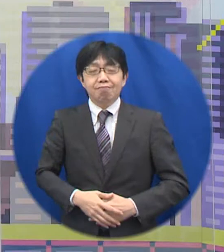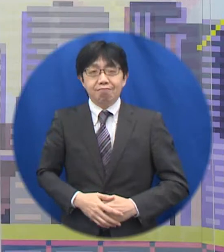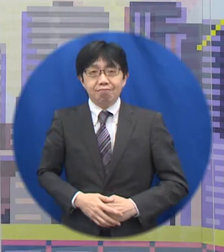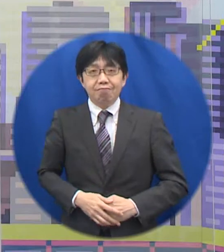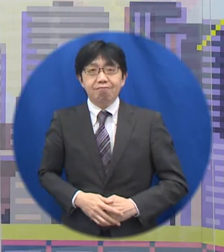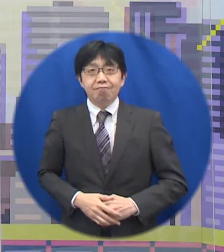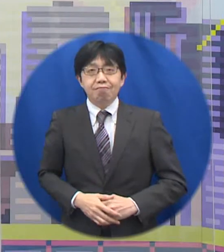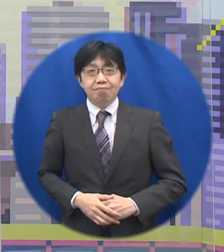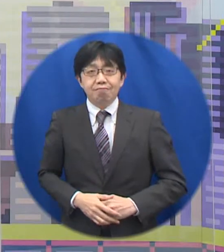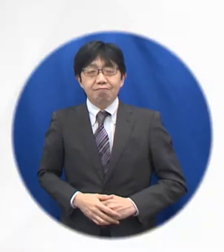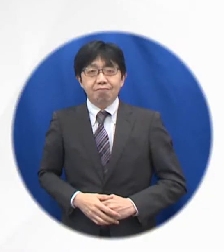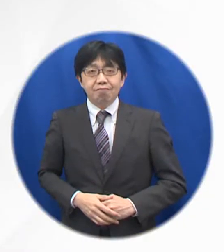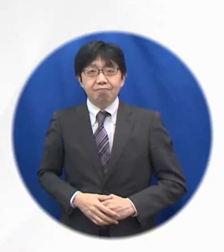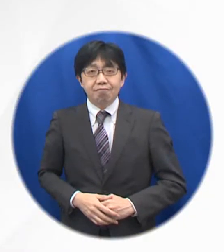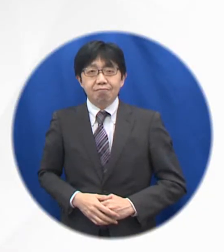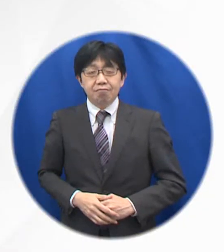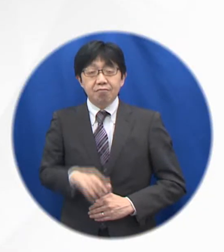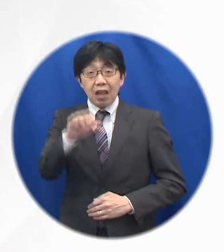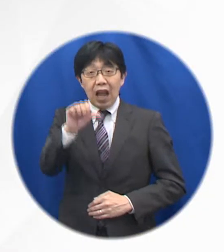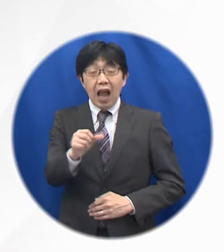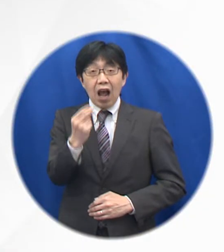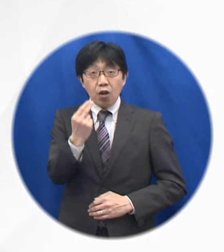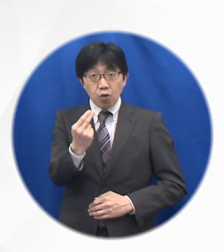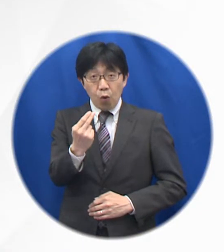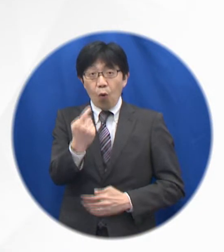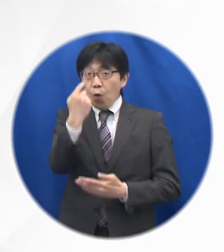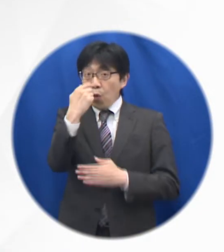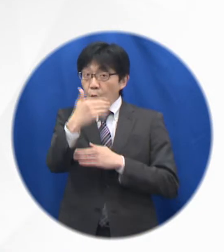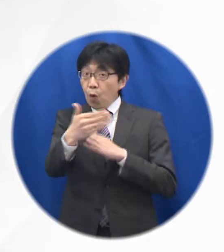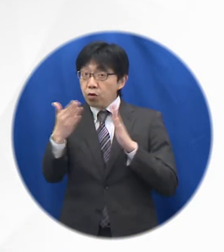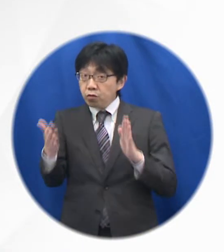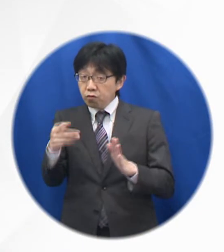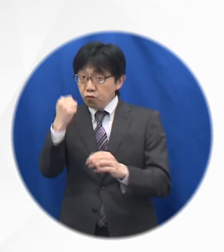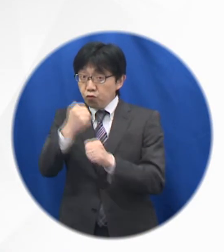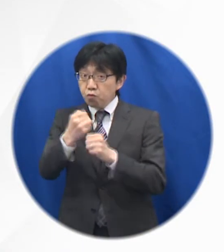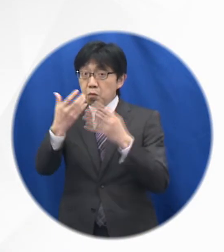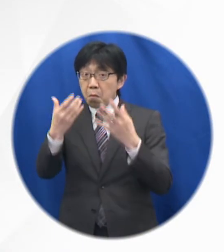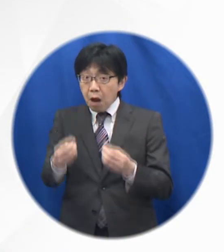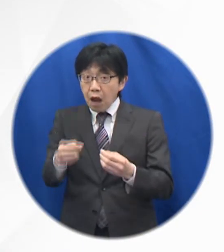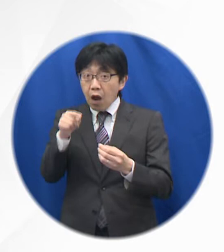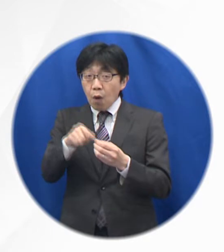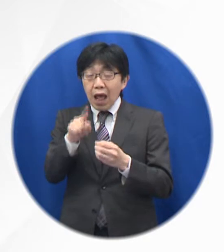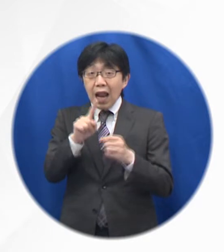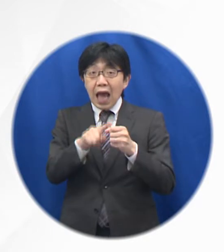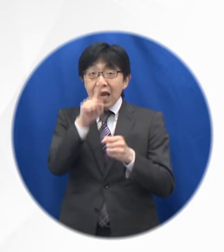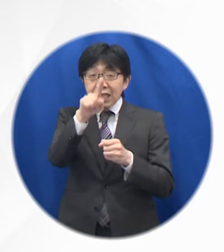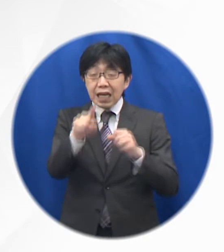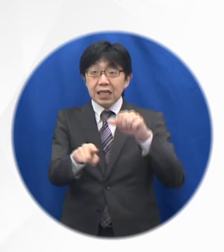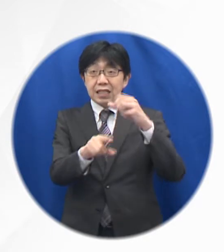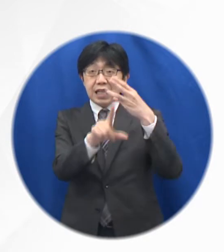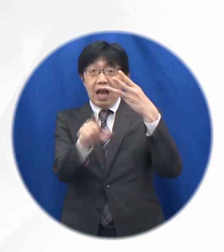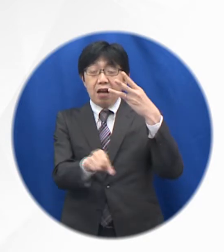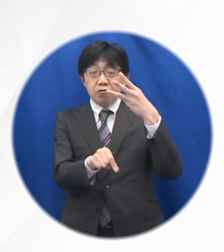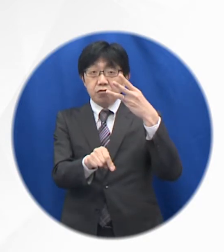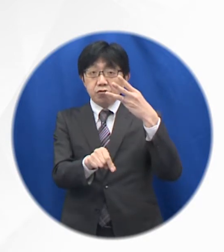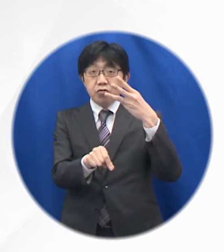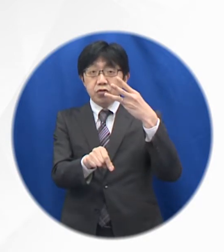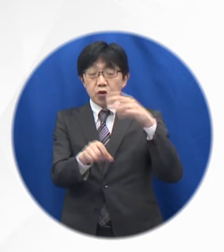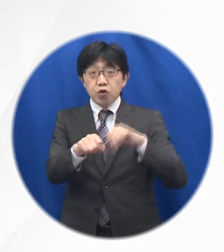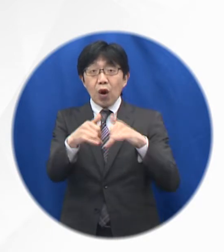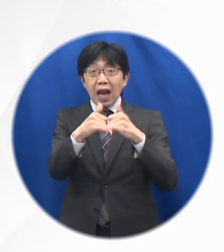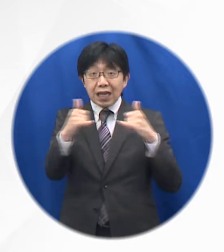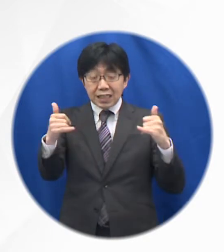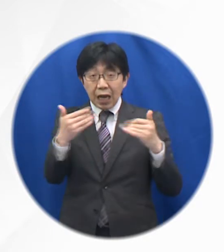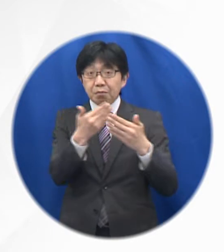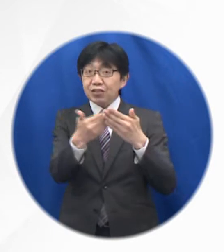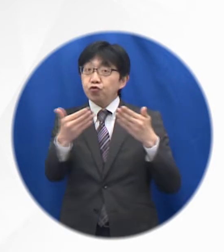。アート教室で制作された作品は、来年3月に開催予定の障害者